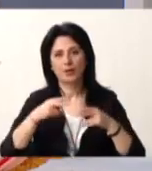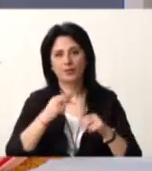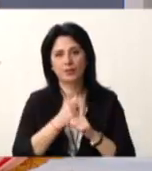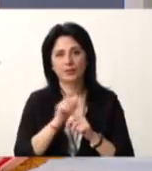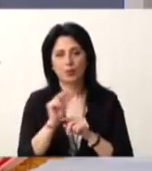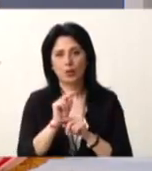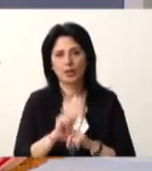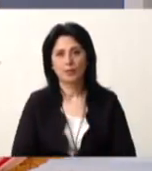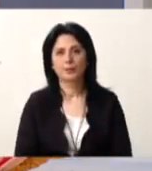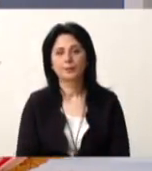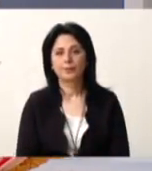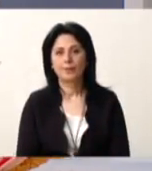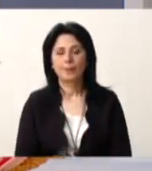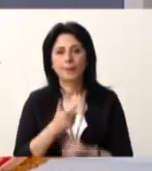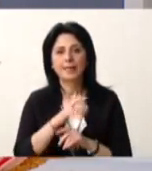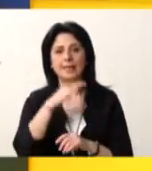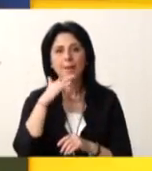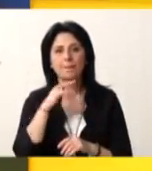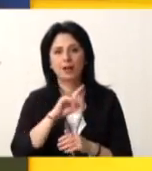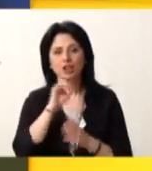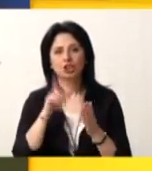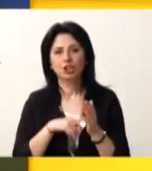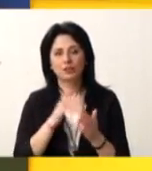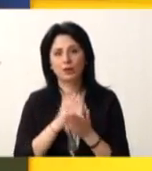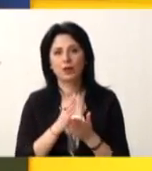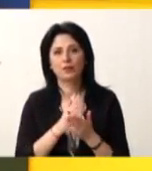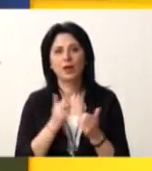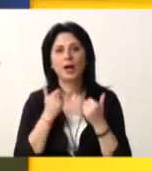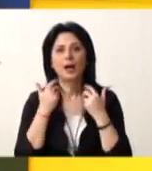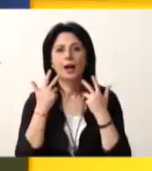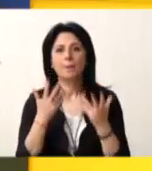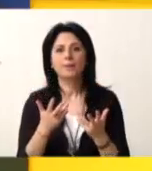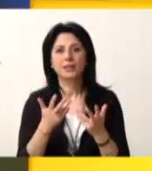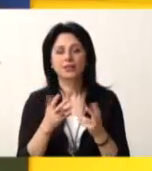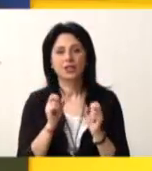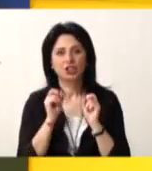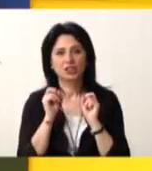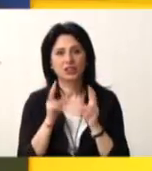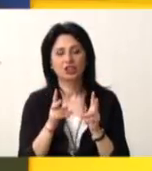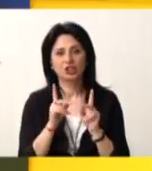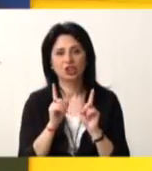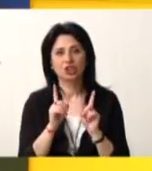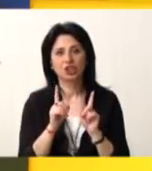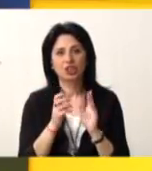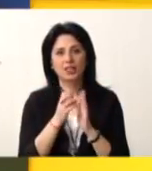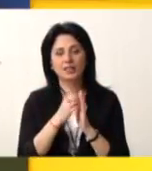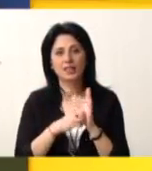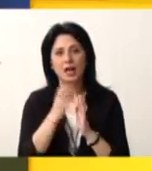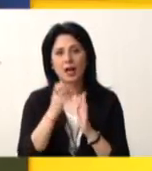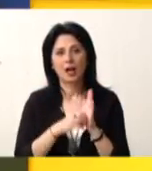იმის კორეგირება. სხვადასხვა ძალიან ბევრს აქვს კითხვა, რამდენად საშიშია